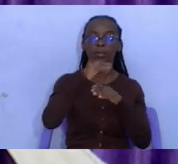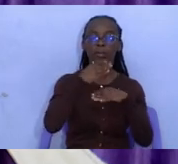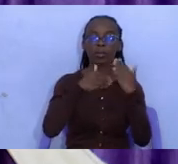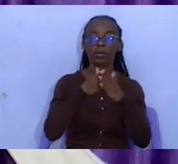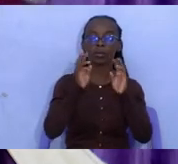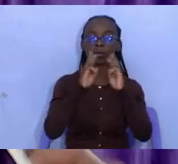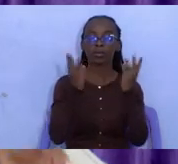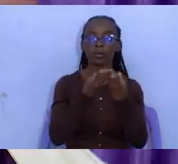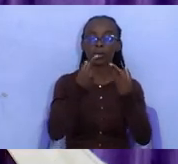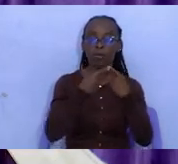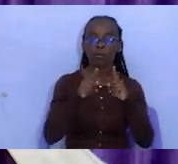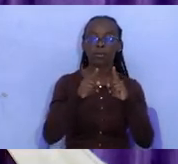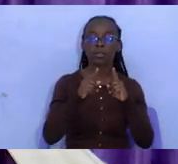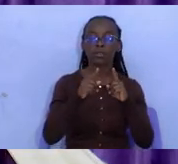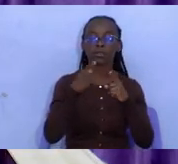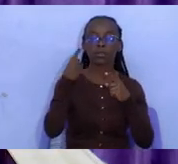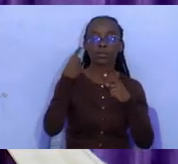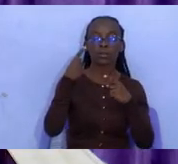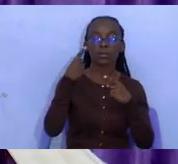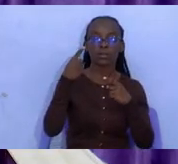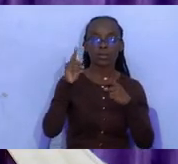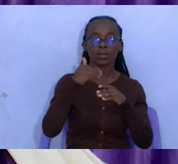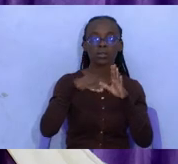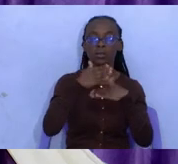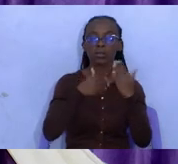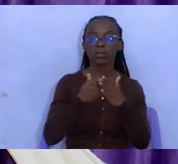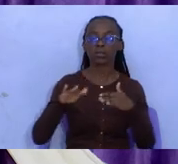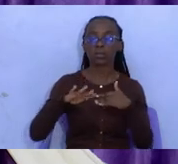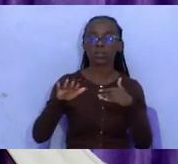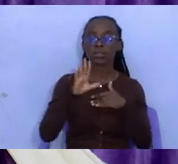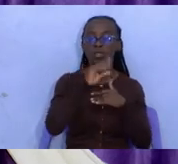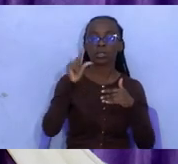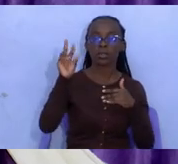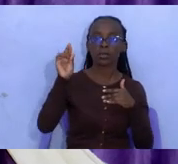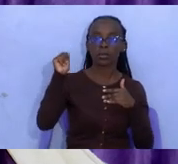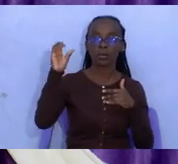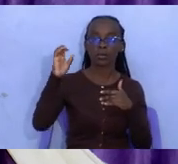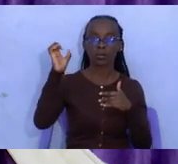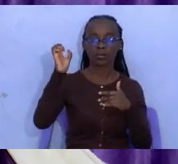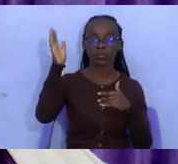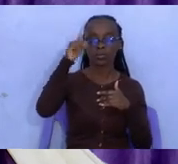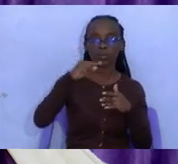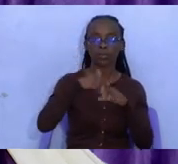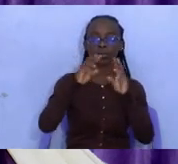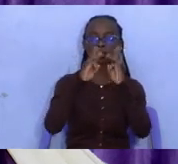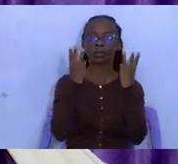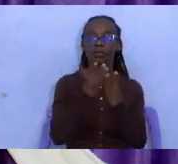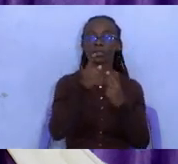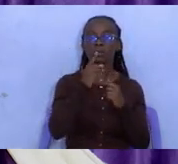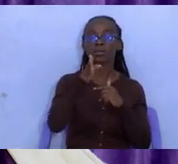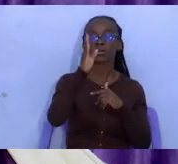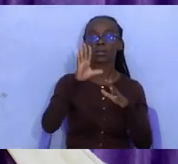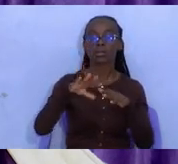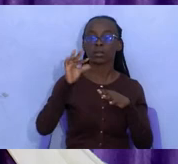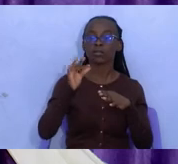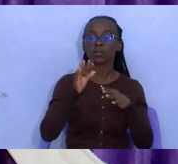Lakini walikuwa wameshaenda kwingine kote, na ilikuwa ni wakati wa neema ya injili iwafikie mataifa. So Mungu alikuwa anatafuta